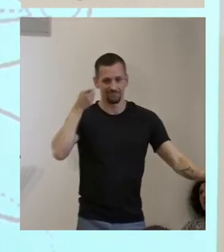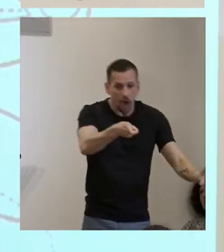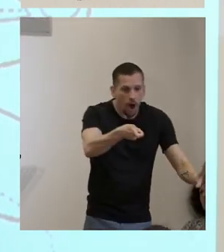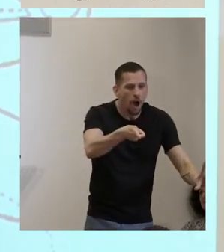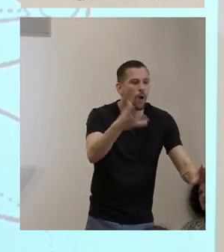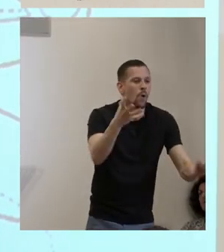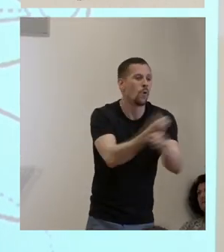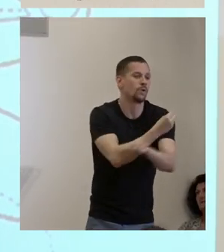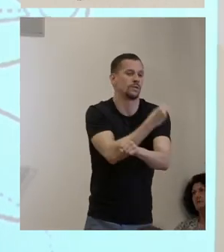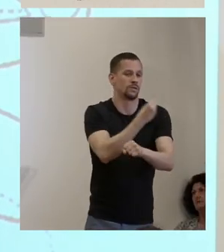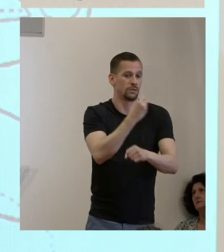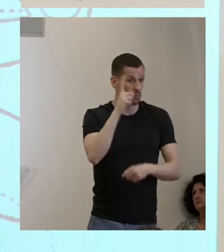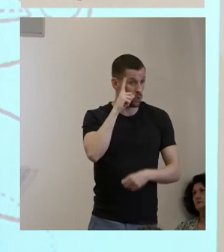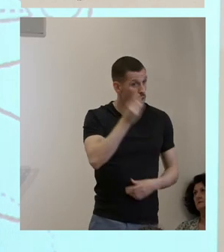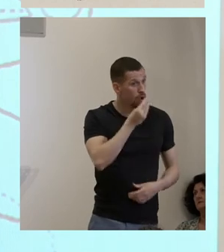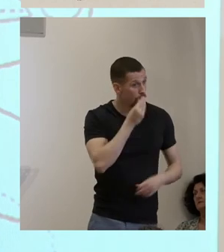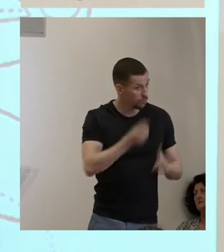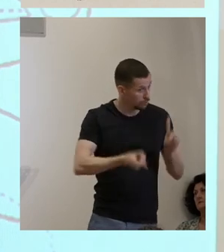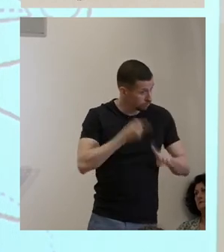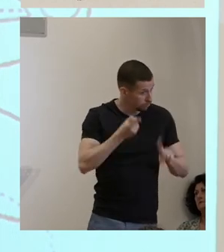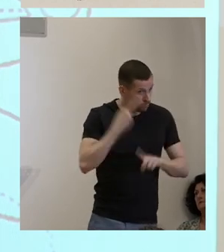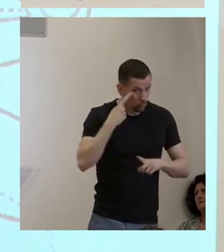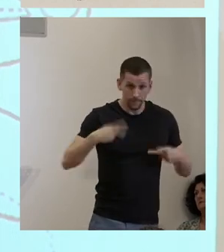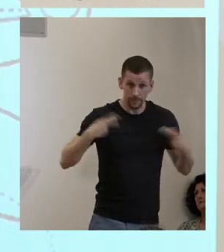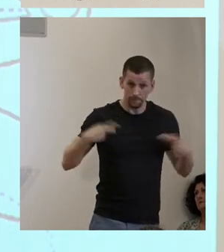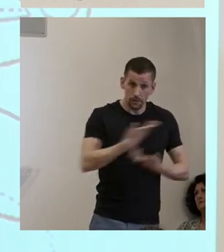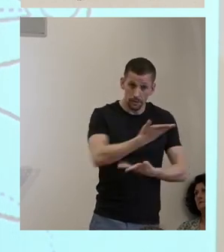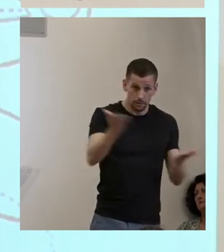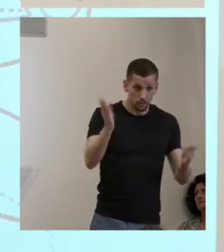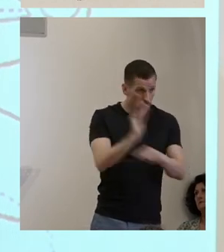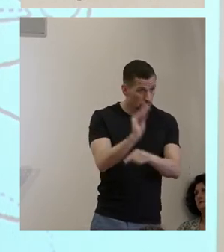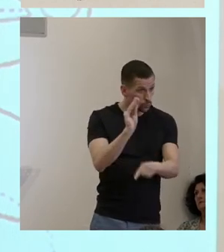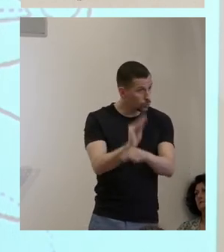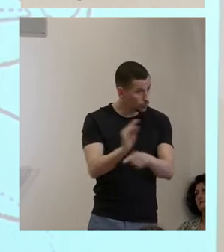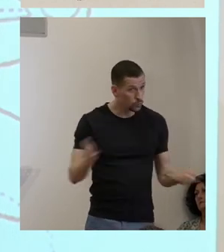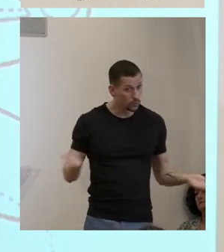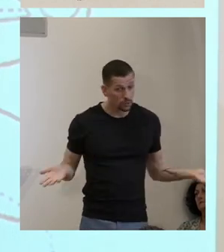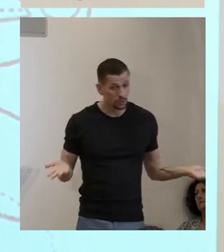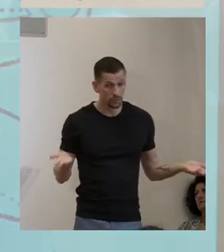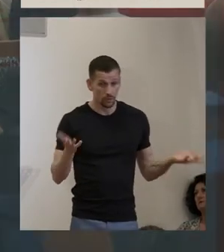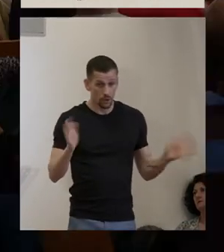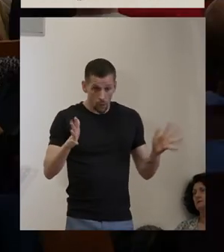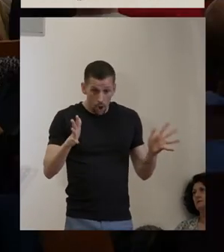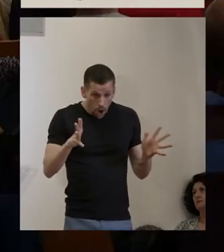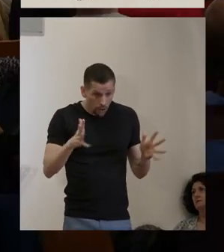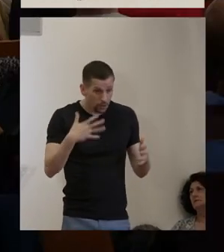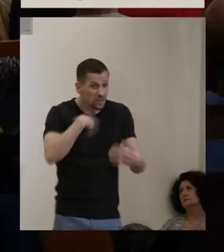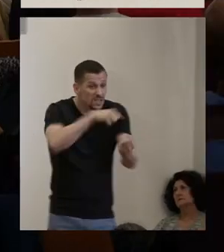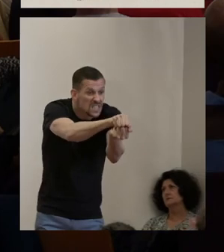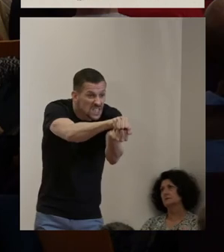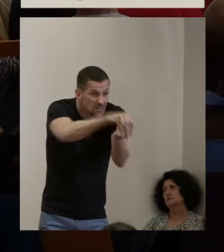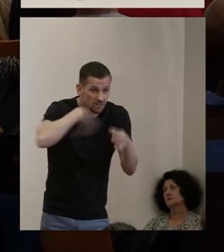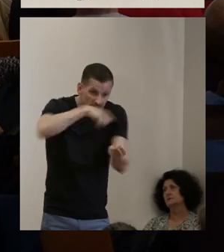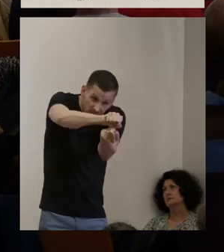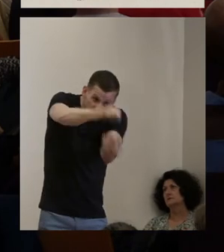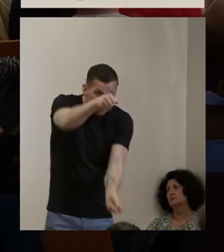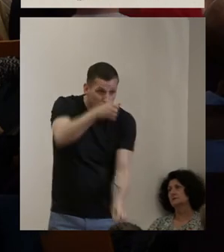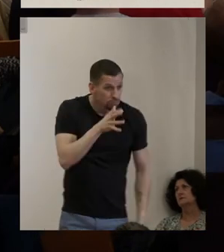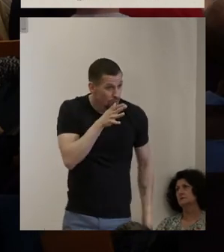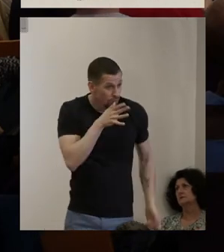de fonctionner à la livraison, y compris par le fil ténu d'un instrument de chirurgie. Il donnait